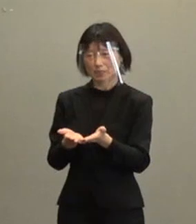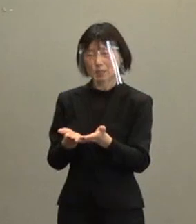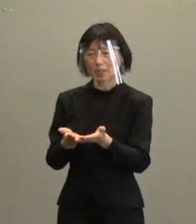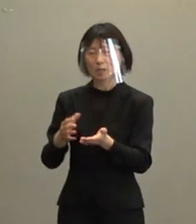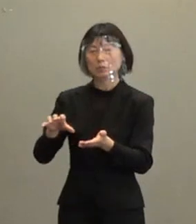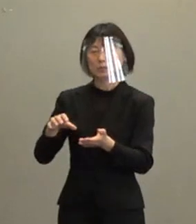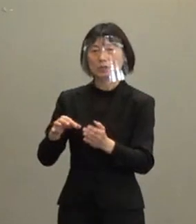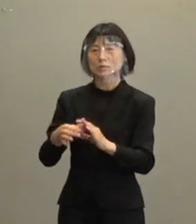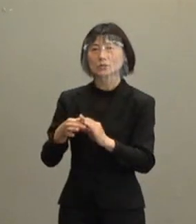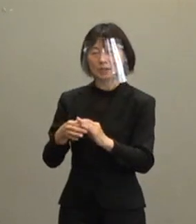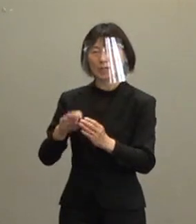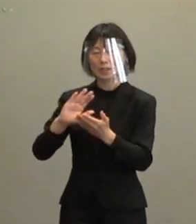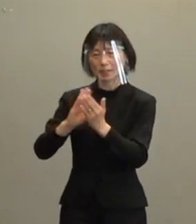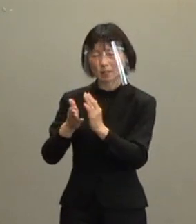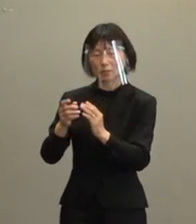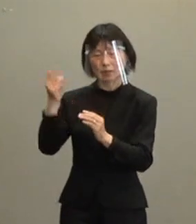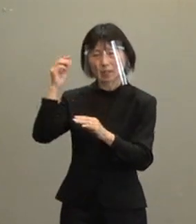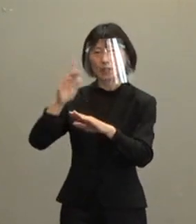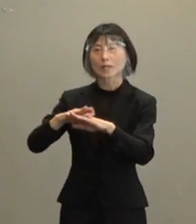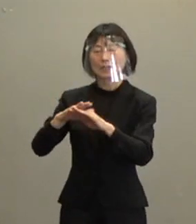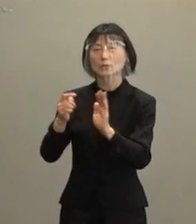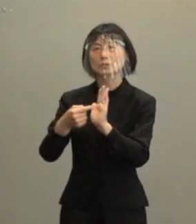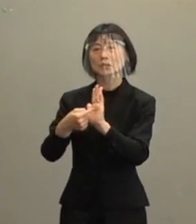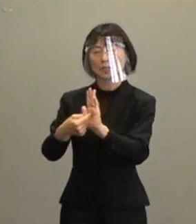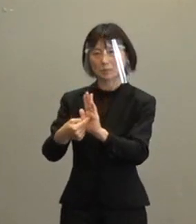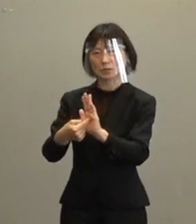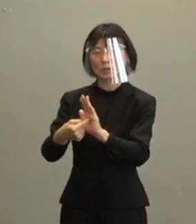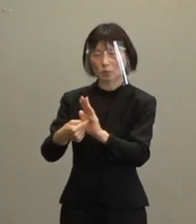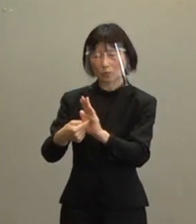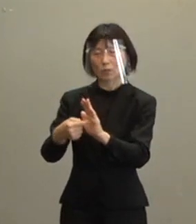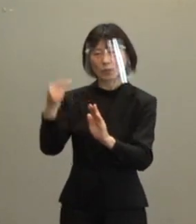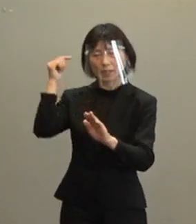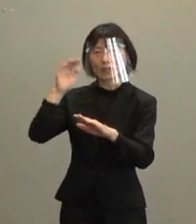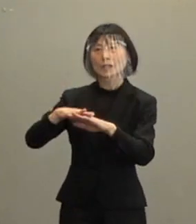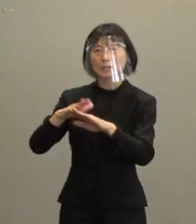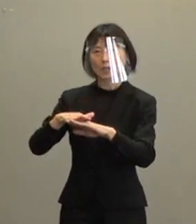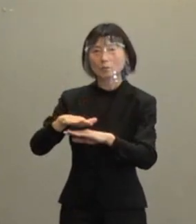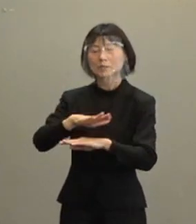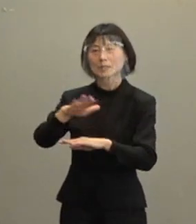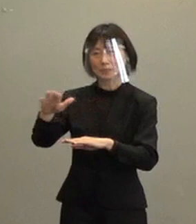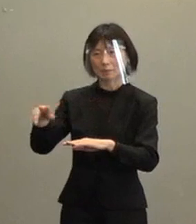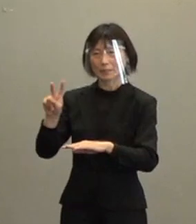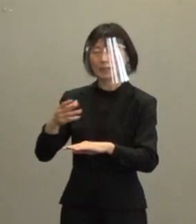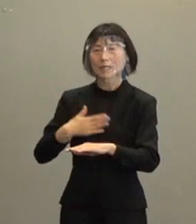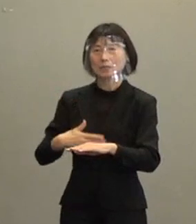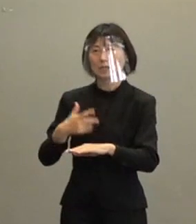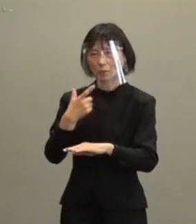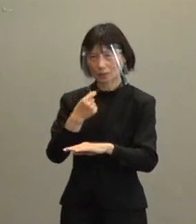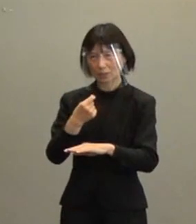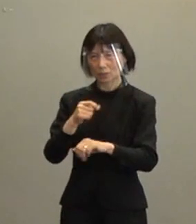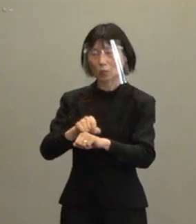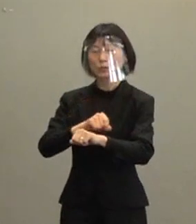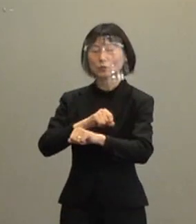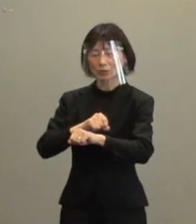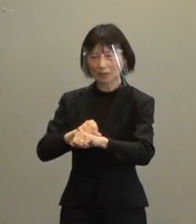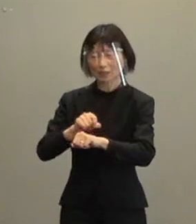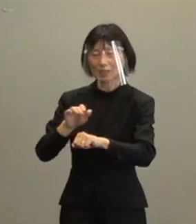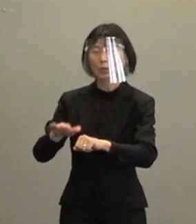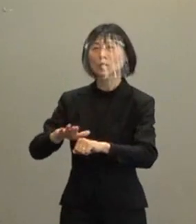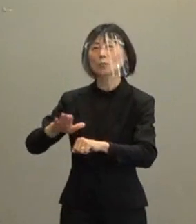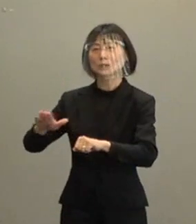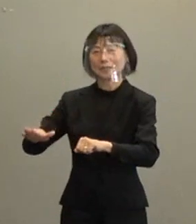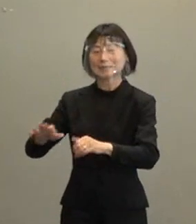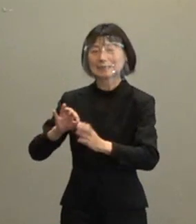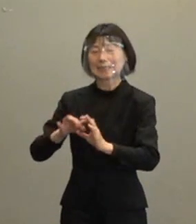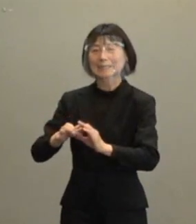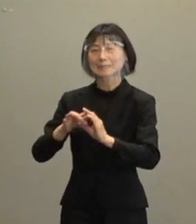部分について県の考え方をお示しをしてますので、この考え方を県民の皆様にはご理解をしていただく。特に、子どもたちに関